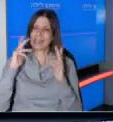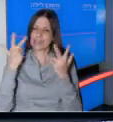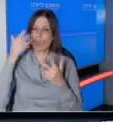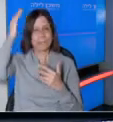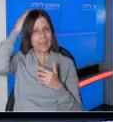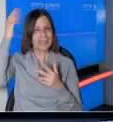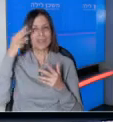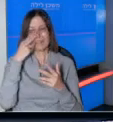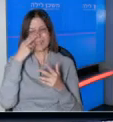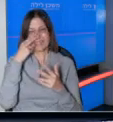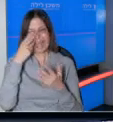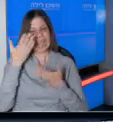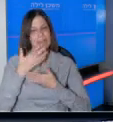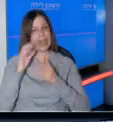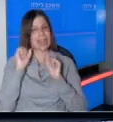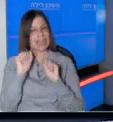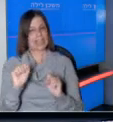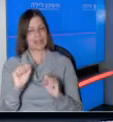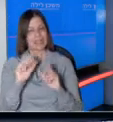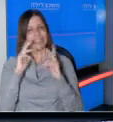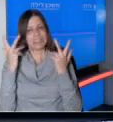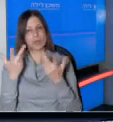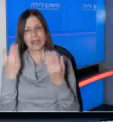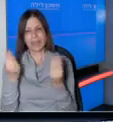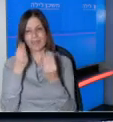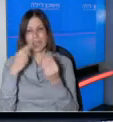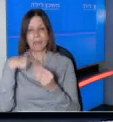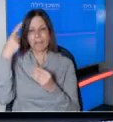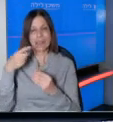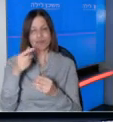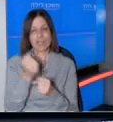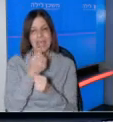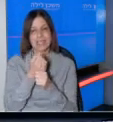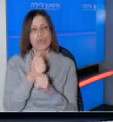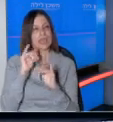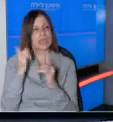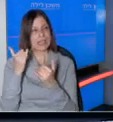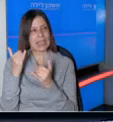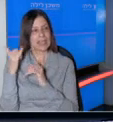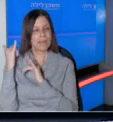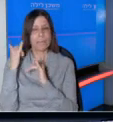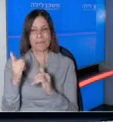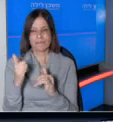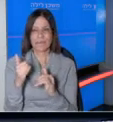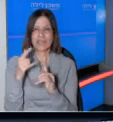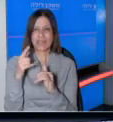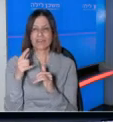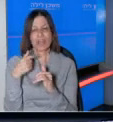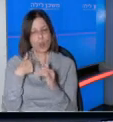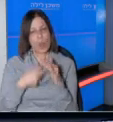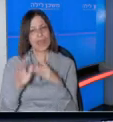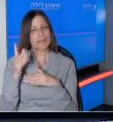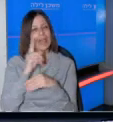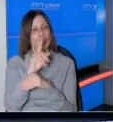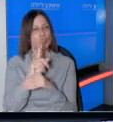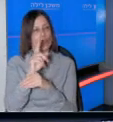מנסה לקנות לו לגיטימציה ציבורית לצעדים הבאים שהוא הולך להביא. הוא כן הולך להביא, מדבריו ניתן להבין שאנחנו הולכים פה כן